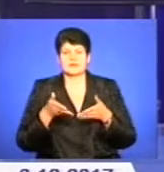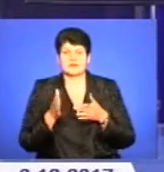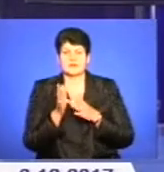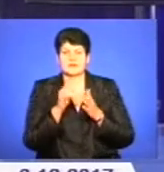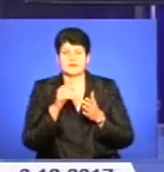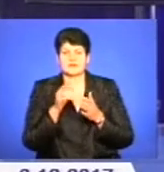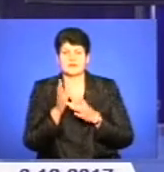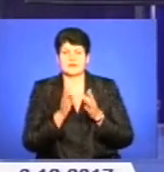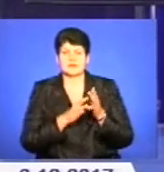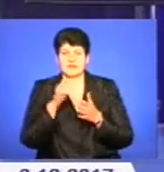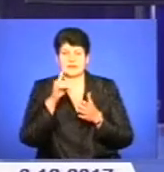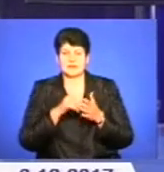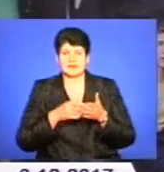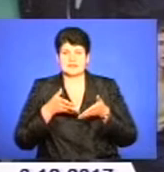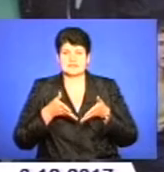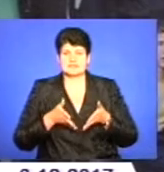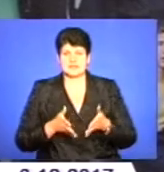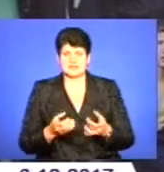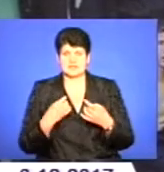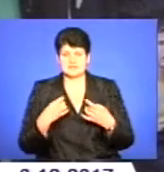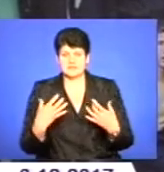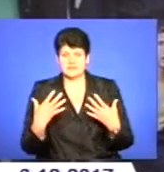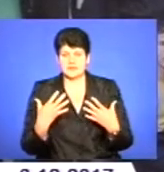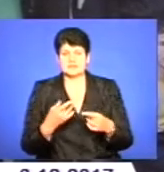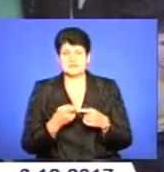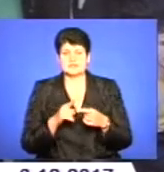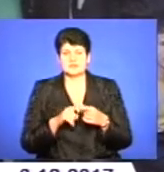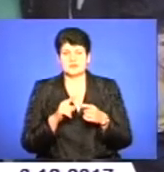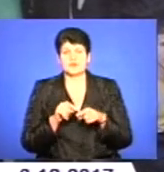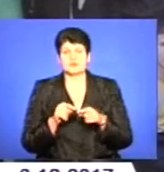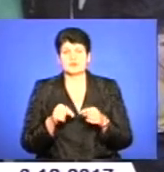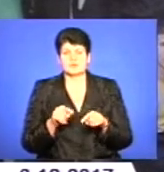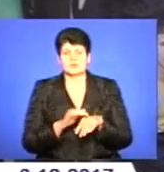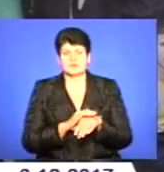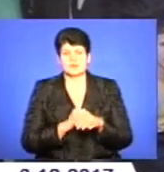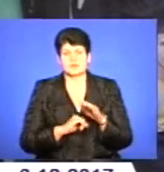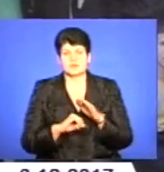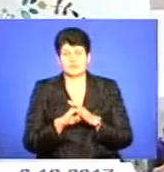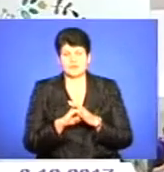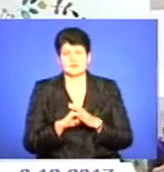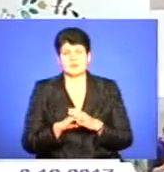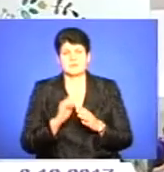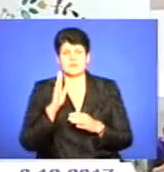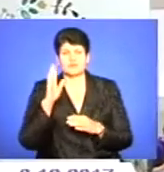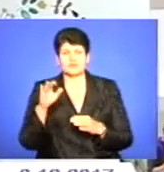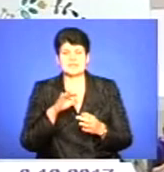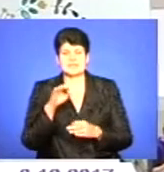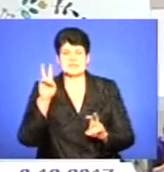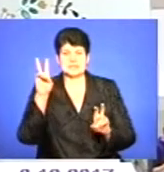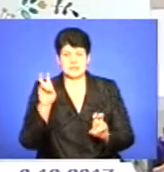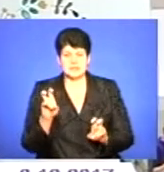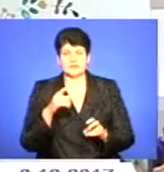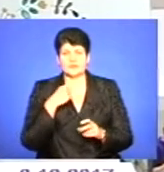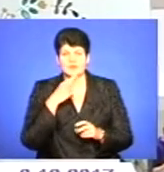«Запроси дитину на свята у родину» організовує благодійний фонд «Майбутнє сиріт». Координатор акції Ірина Вакалюк каже, діти, позбавлені